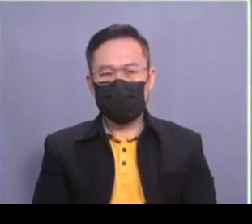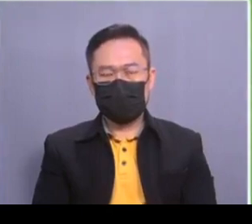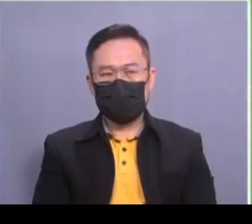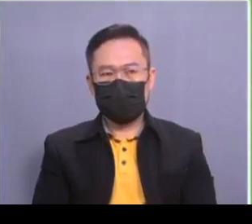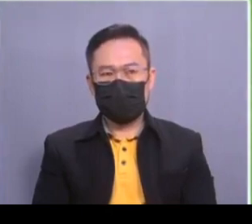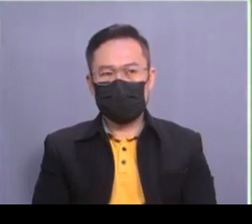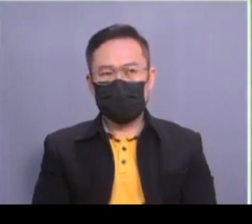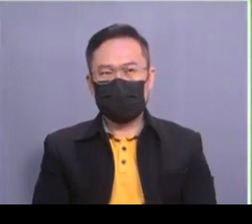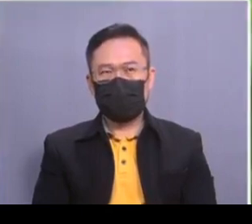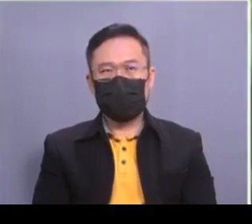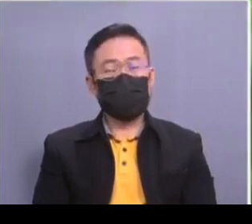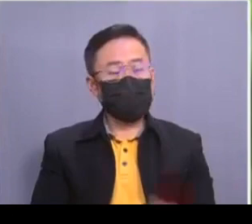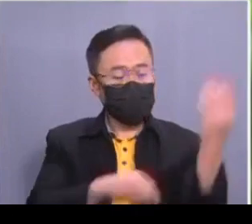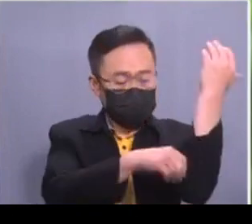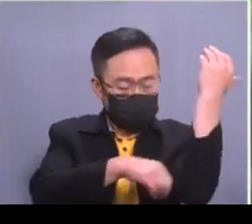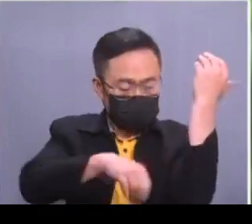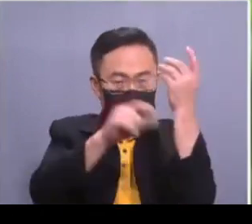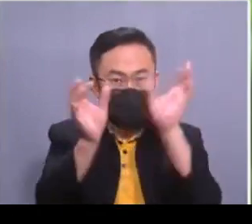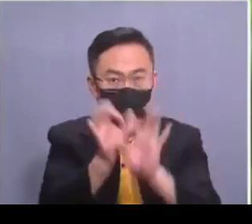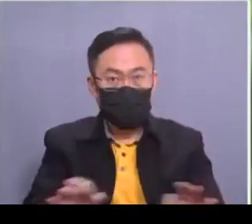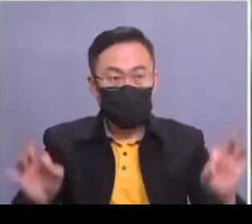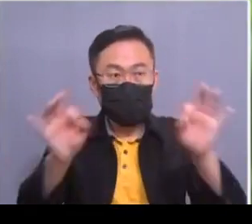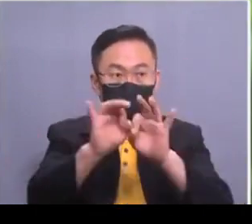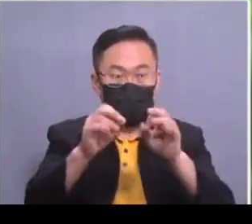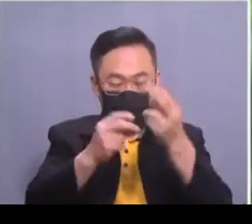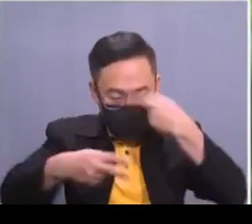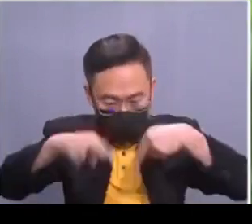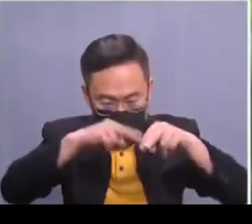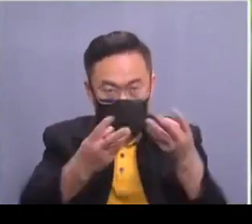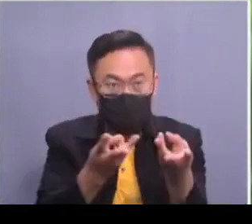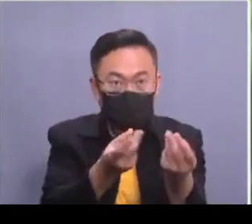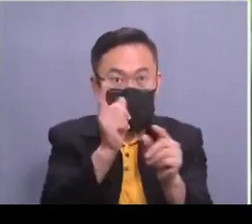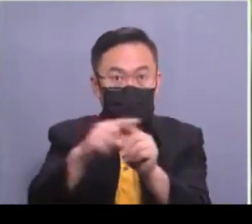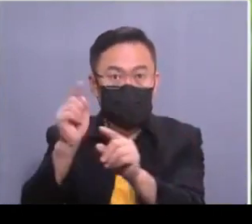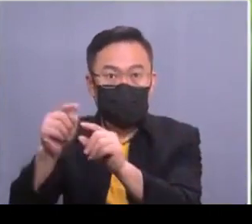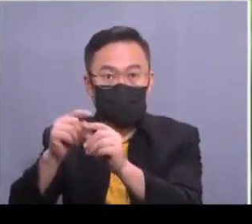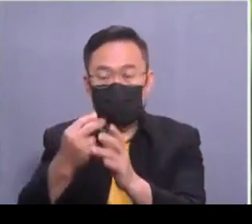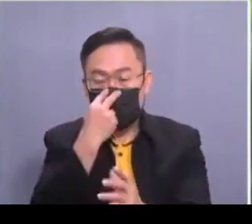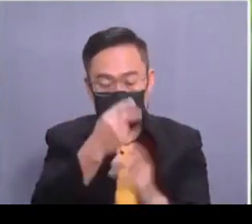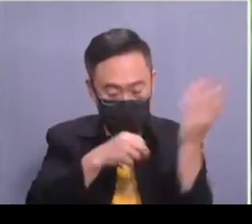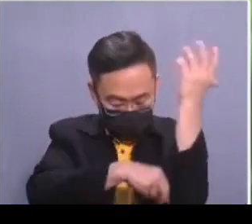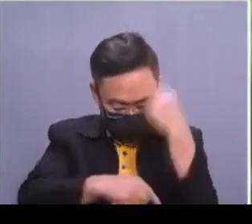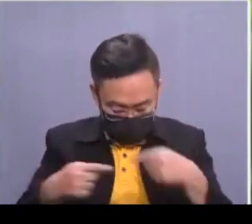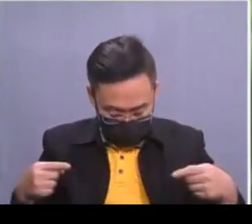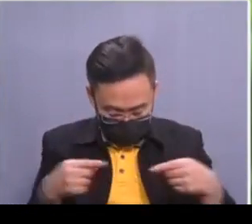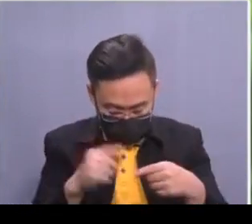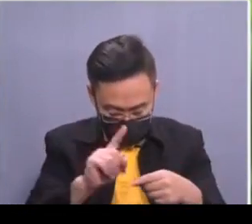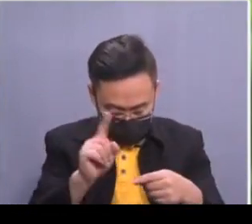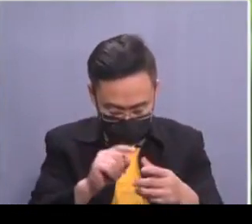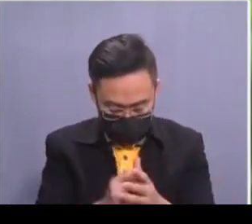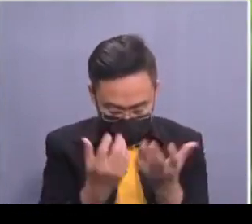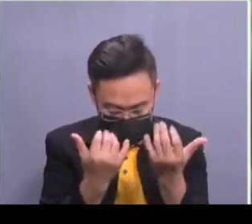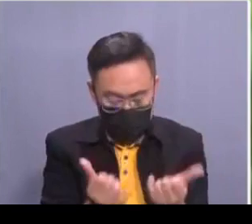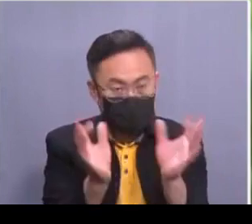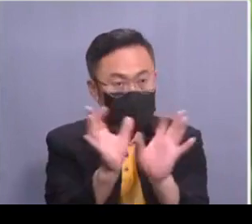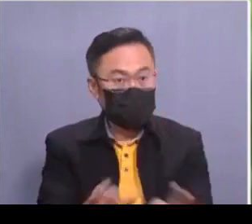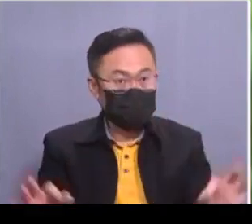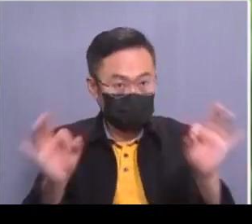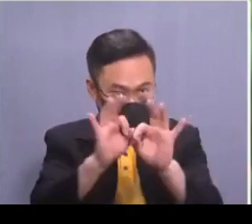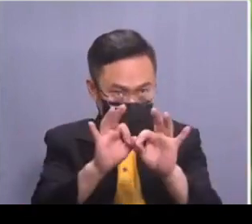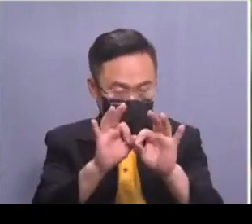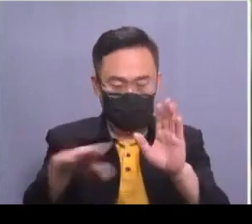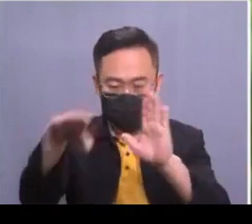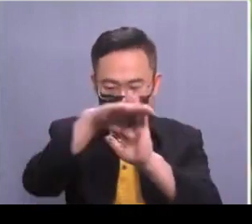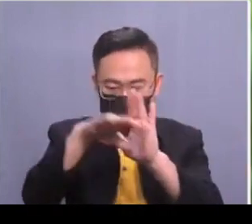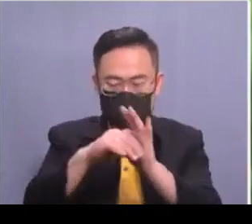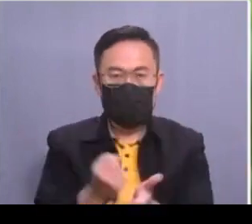ปุ๋ยถือว่าเป็นปัจจัยการผลิตที่สำคัญการตรวจวิเคราะห์ค่าดินเพื่อหาสูตรปุ๋ยที่เหมาะสมกับพื้นที่จึงถือว่าเป็นอีกกลไกที่เข้ามาช่วยเ